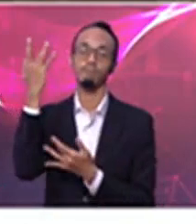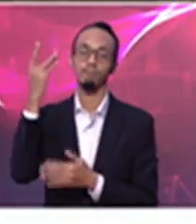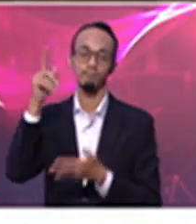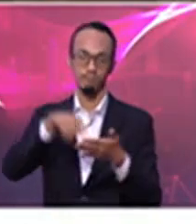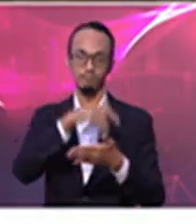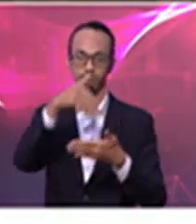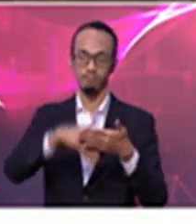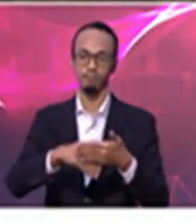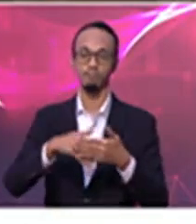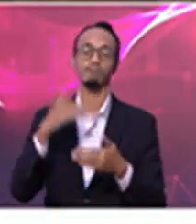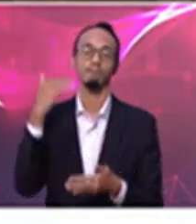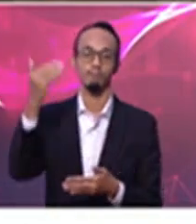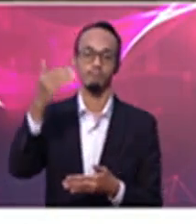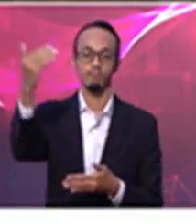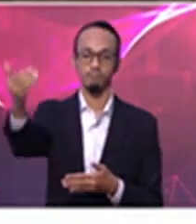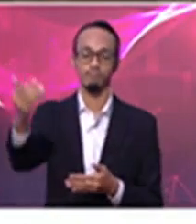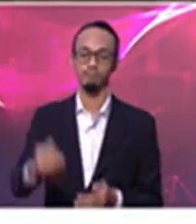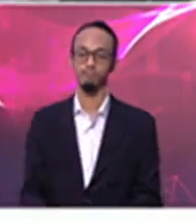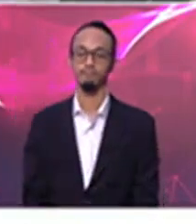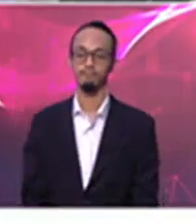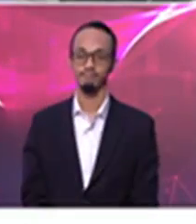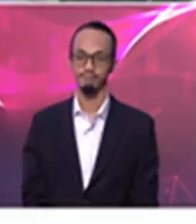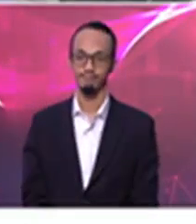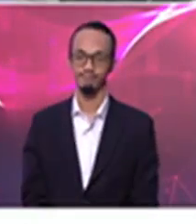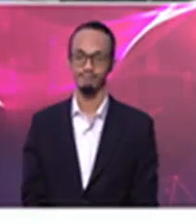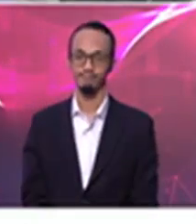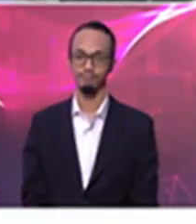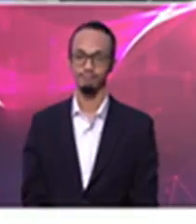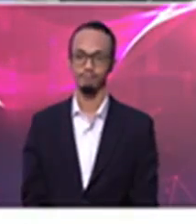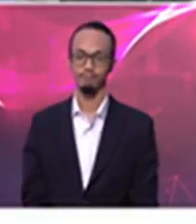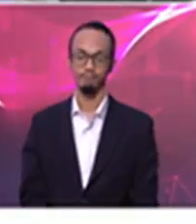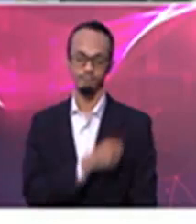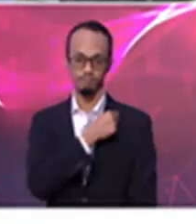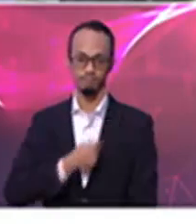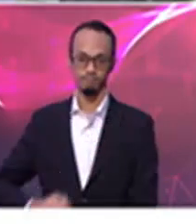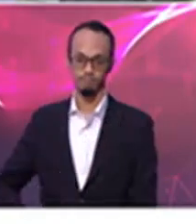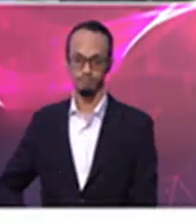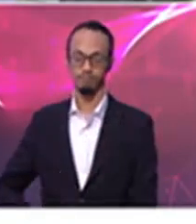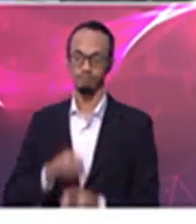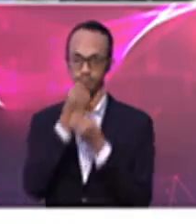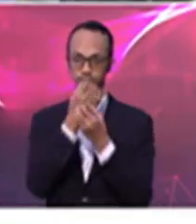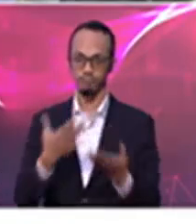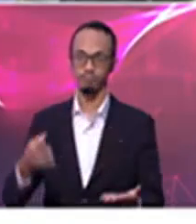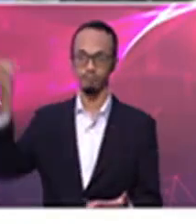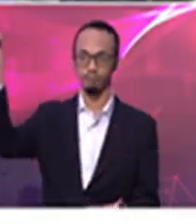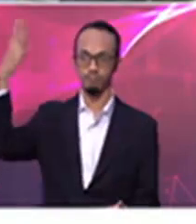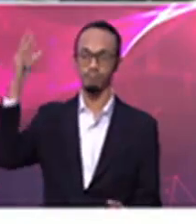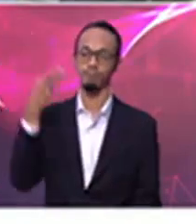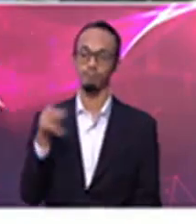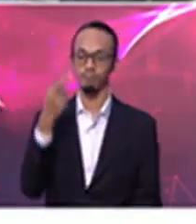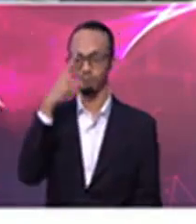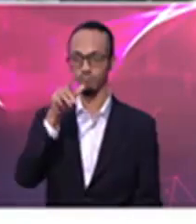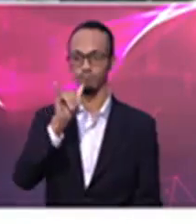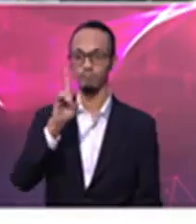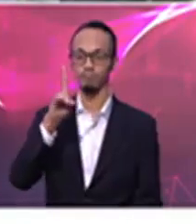pilihan Raya yang akan datang Baginda dalam padi itu turut memberikan lampu hijau kepada yang dipetua